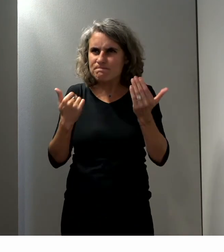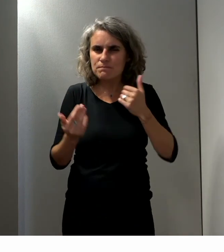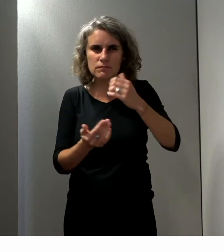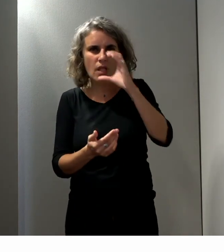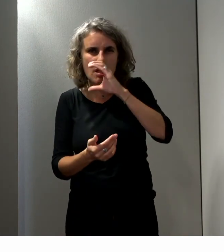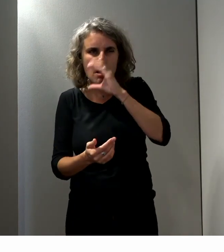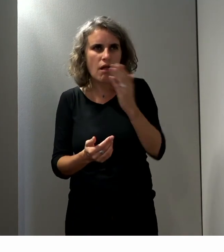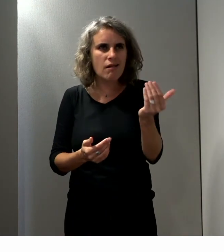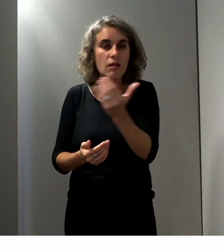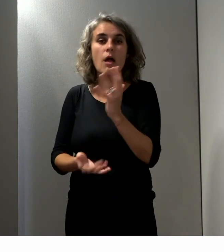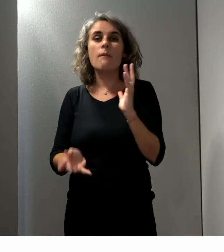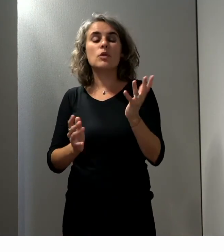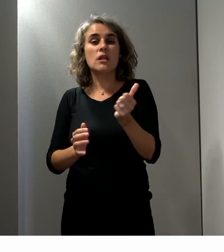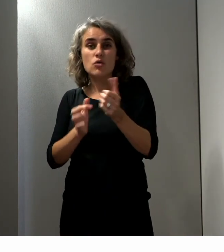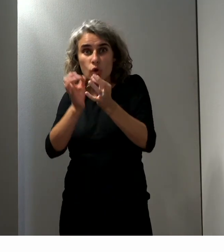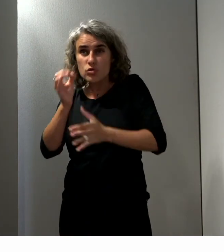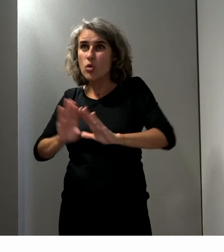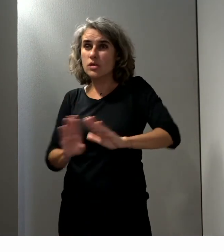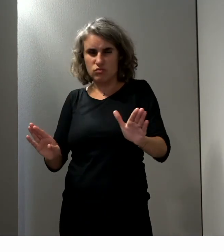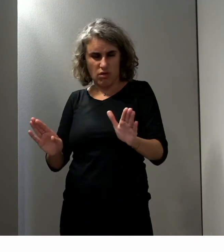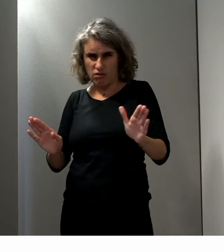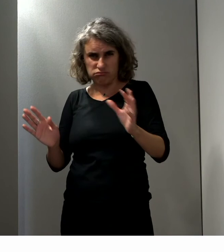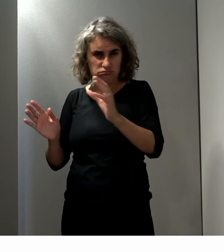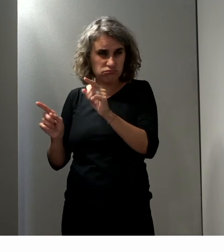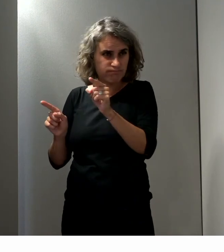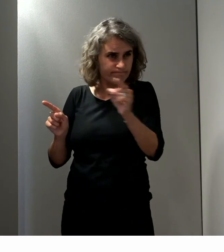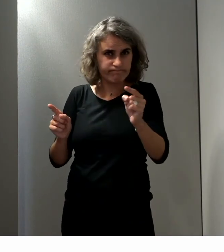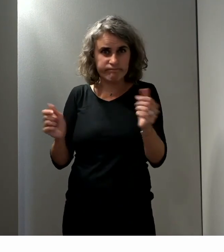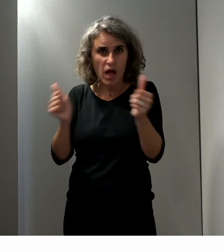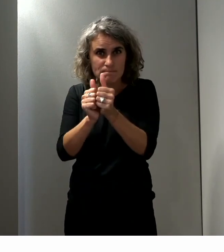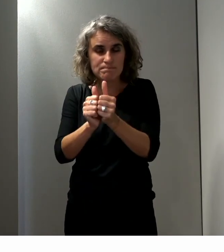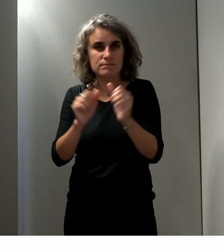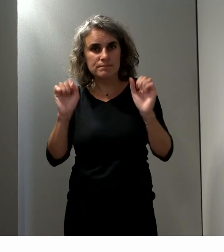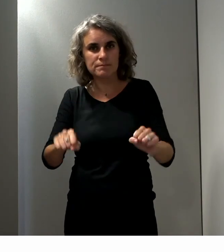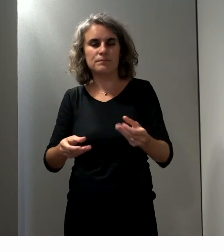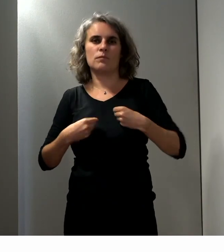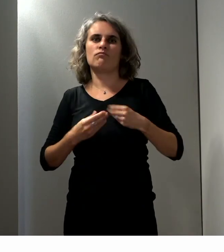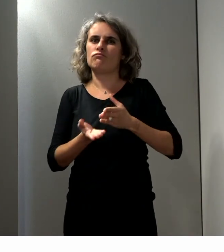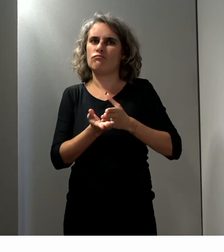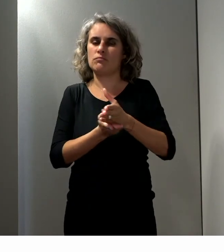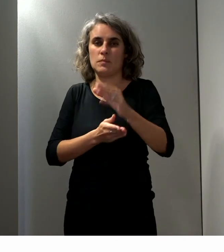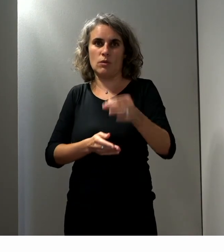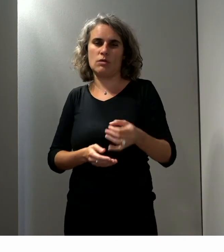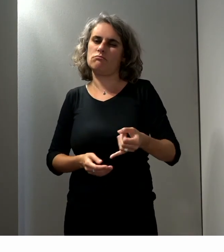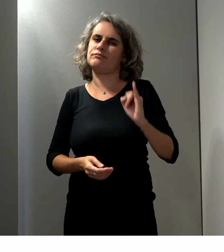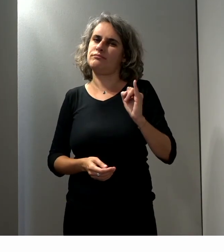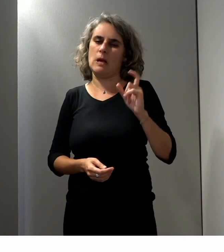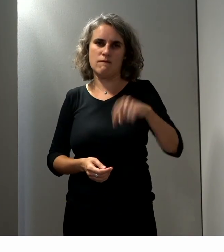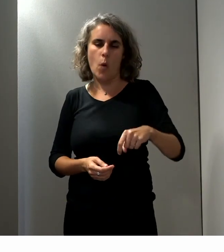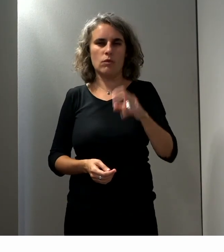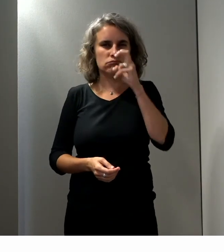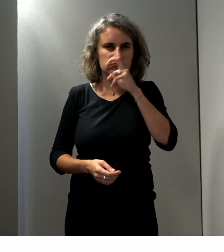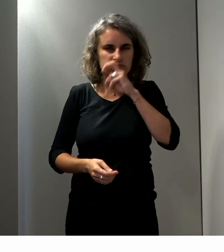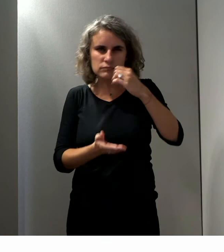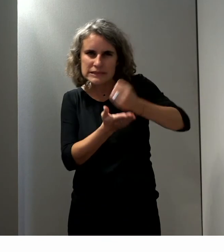une solution peut-être qui convient, c'est peut-être la combinaison de plusieurs solutions et plusieurs accompagnements qui va vous enrichir. Donc il ne faut surtout pas hésiter à pousser ces